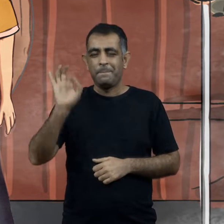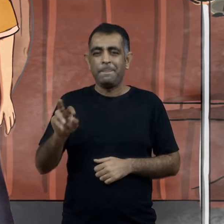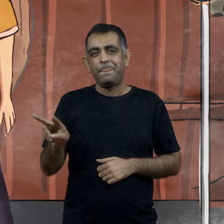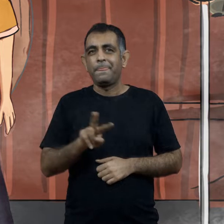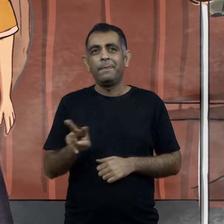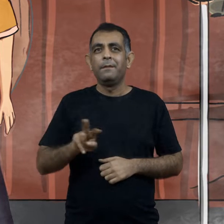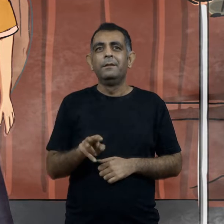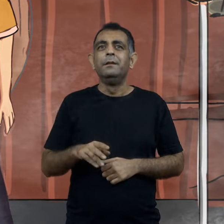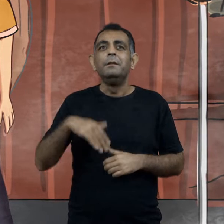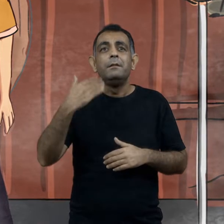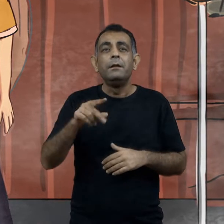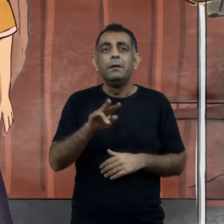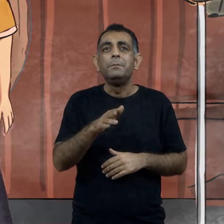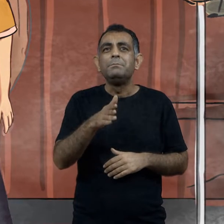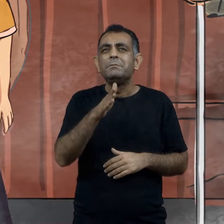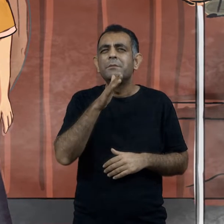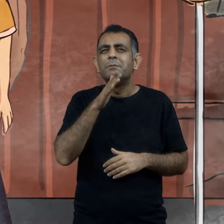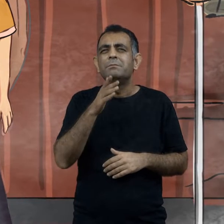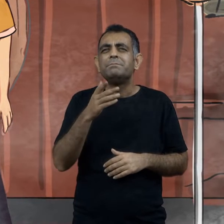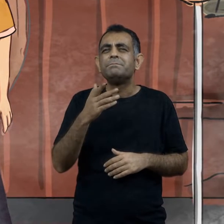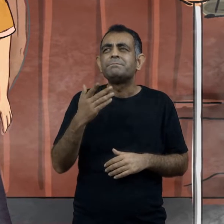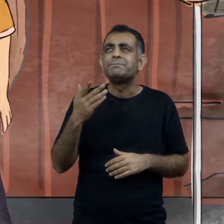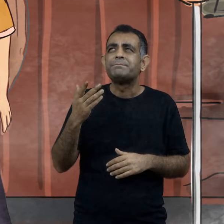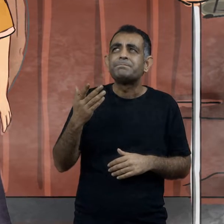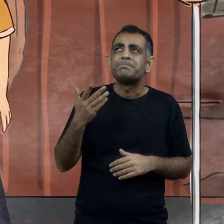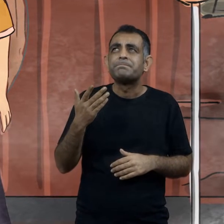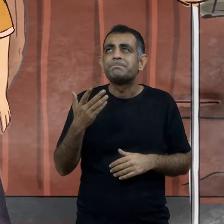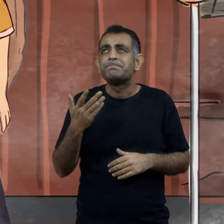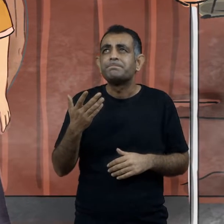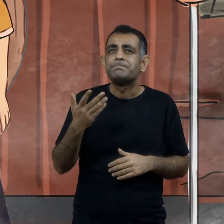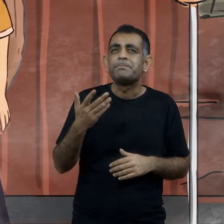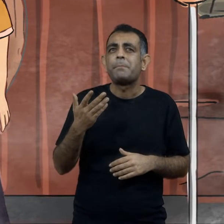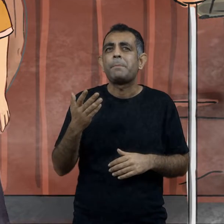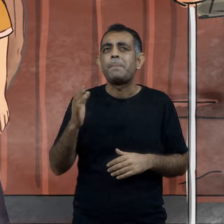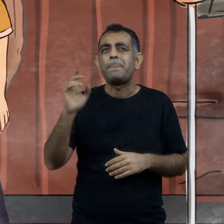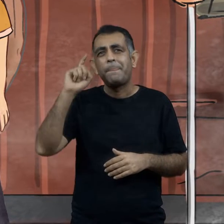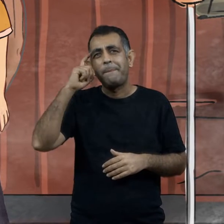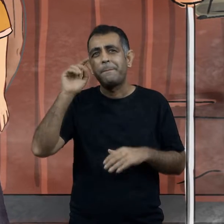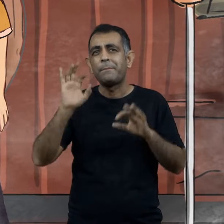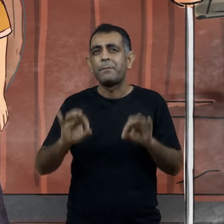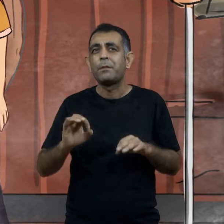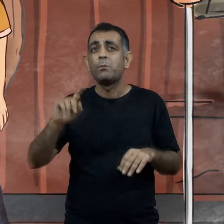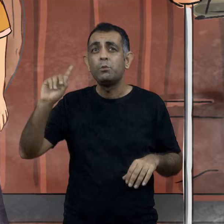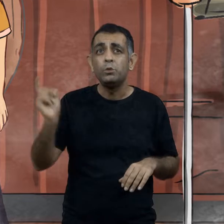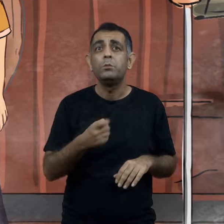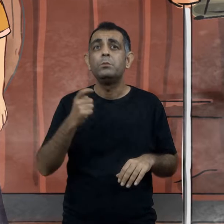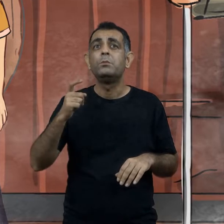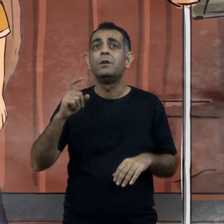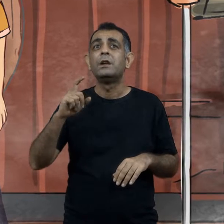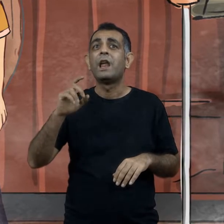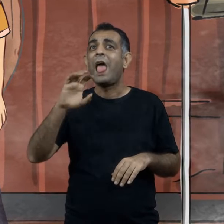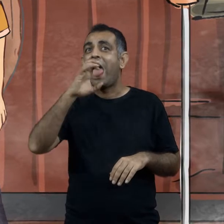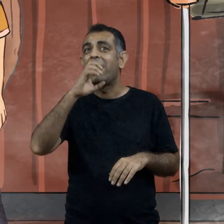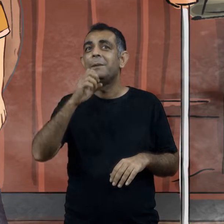Tekrar ikisi de düşünmeye başladı. Bir yandan bilmeceyi tekrar edip bir yandan da düşündüler.